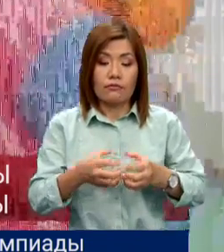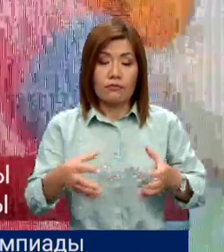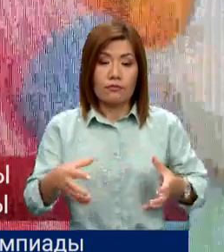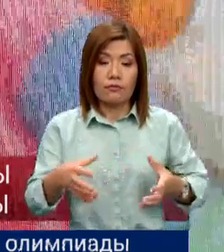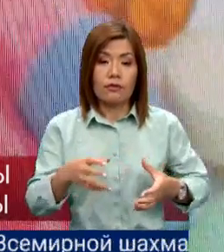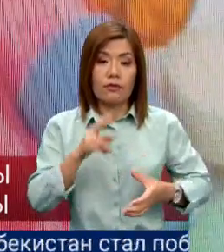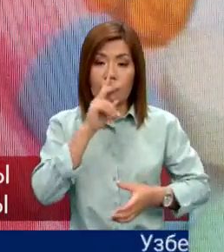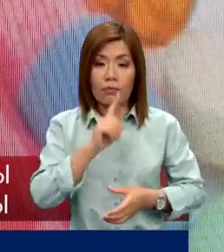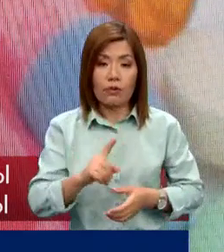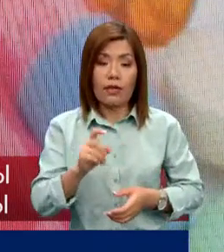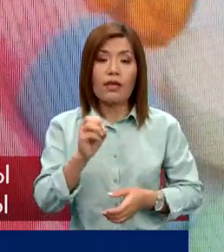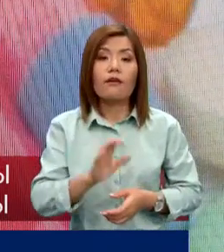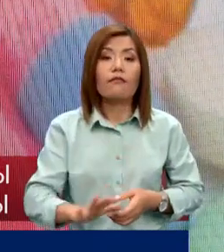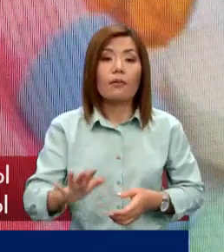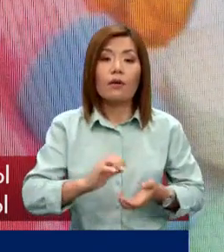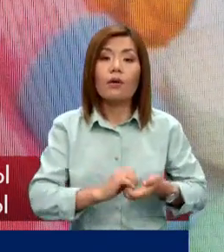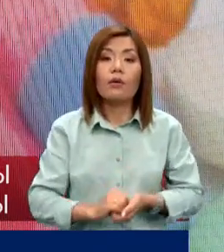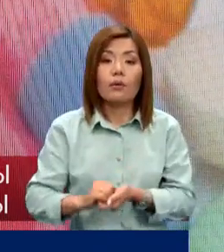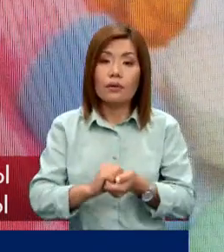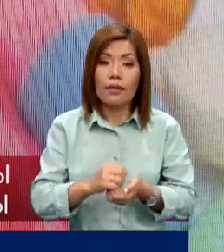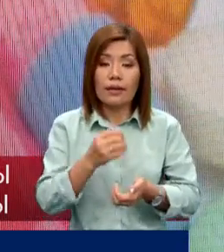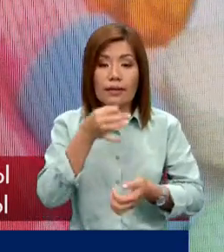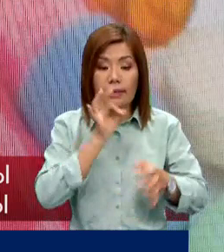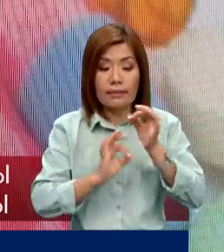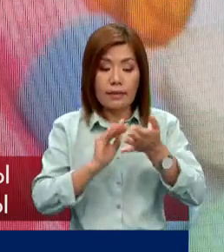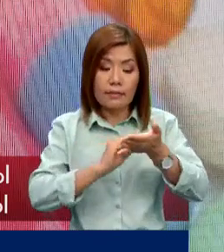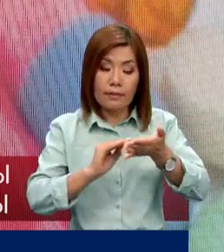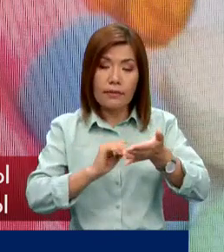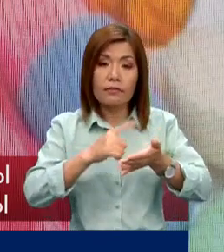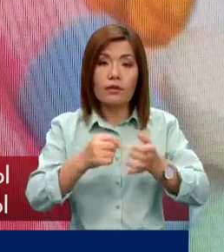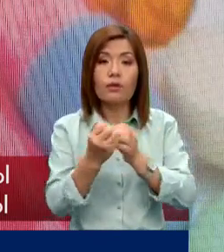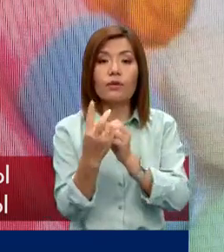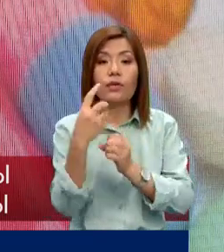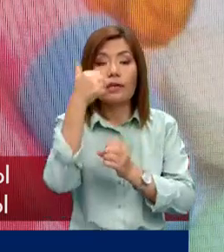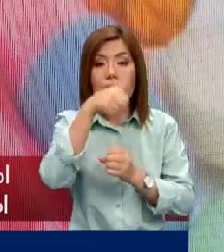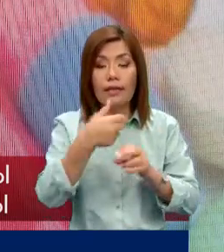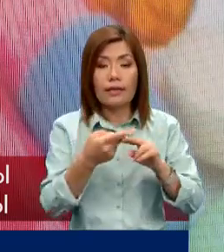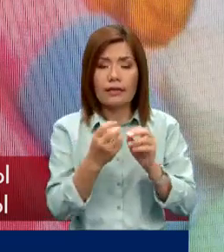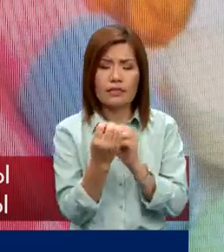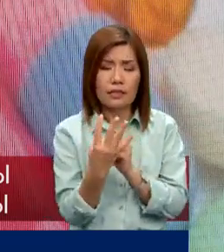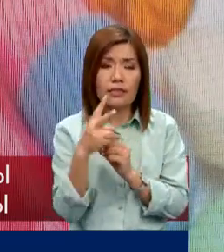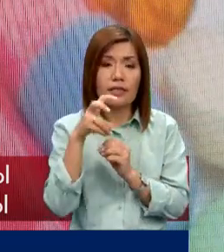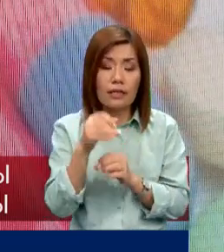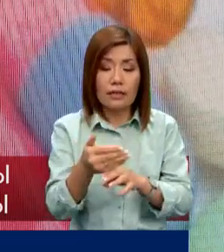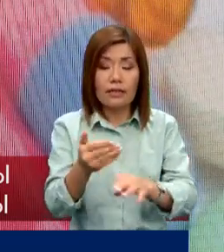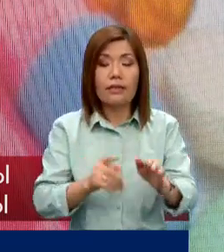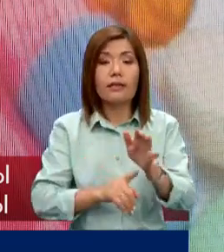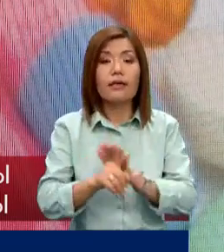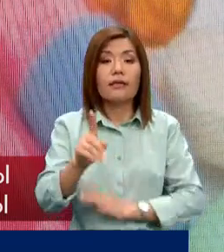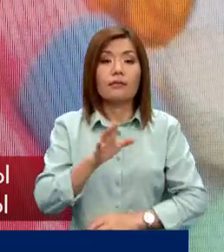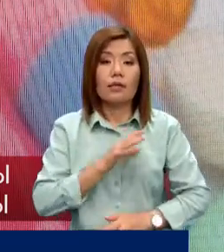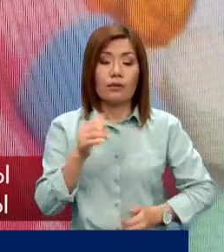әкелмейді. Еуропалық одақ дәрі-дәрмектерді таңбалауды осыдан 14 жыл бұрын бастады. Ал ақшта бұл сала тіпті бизнеске